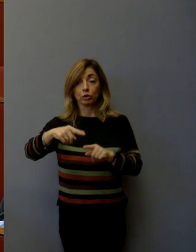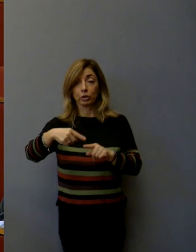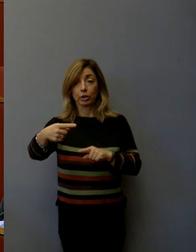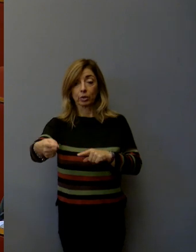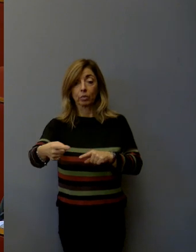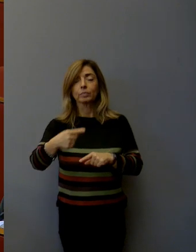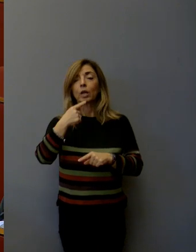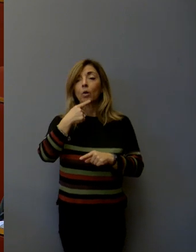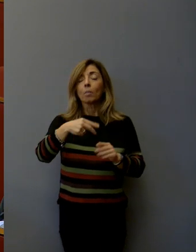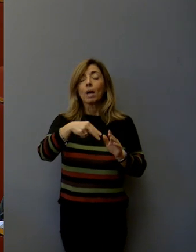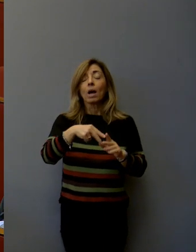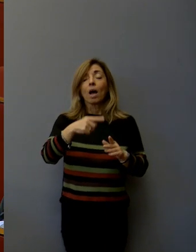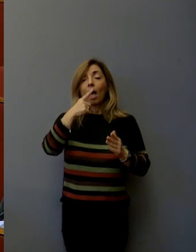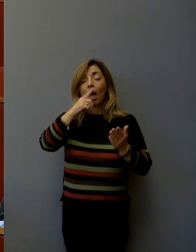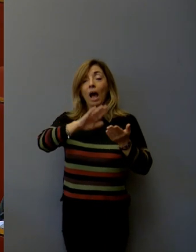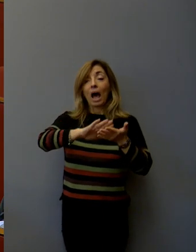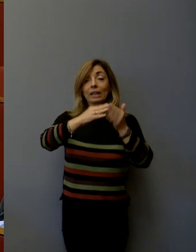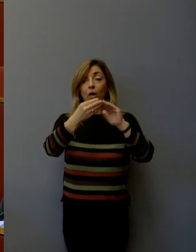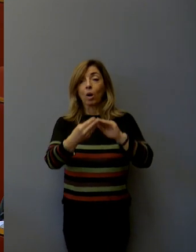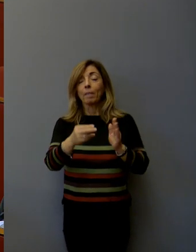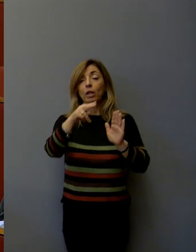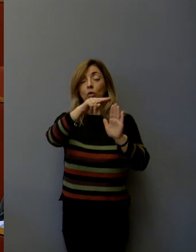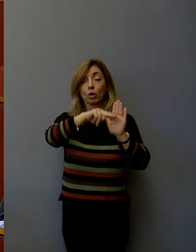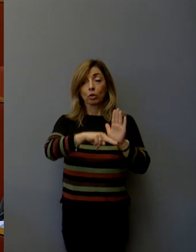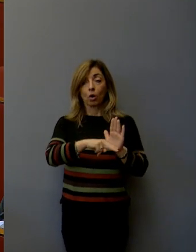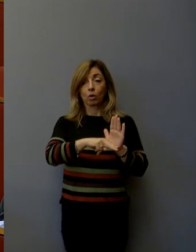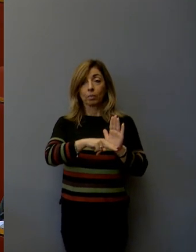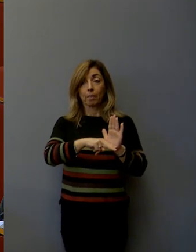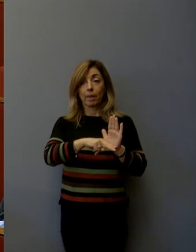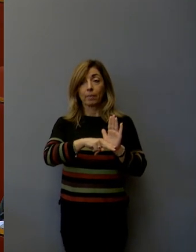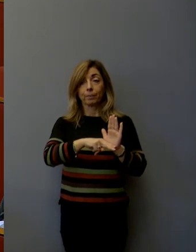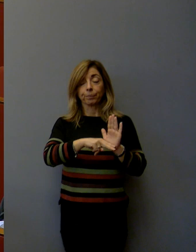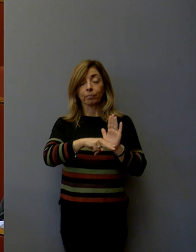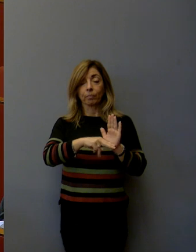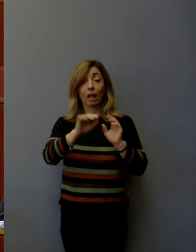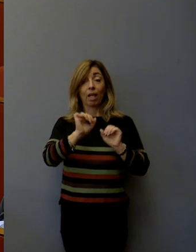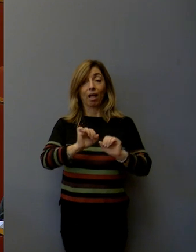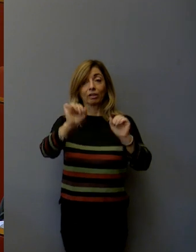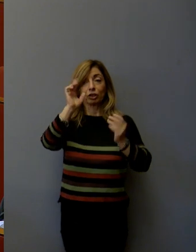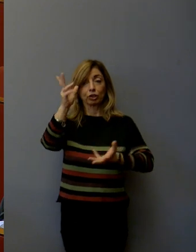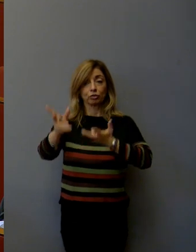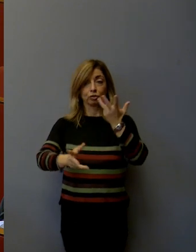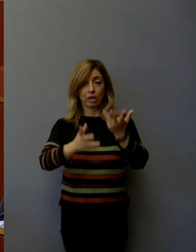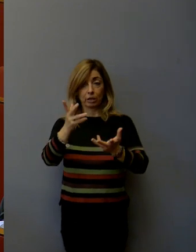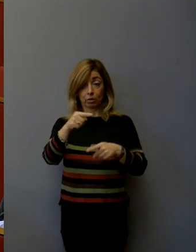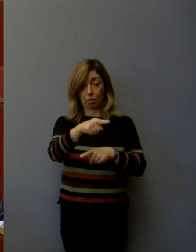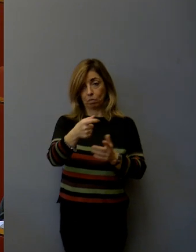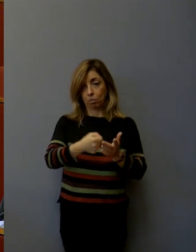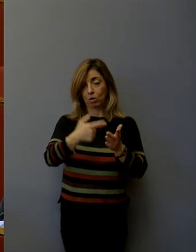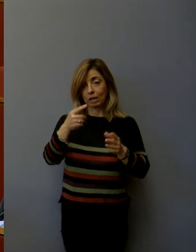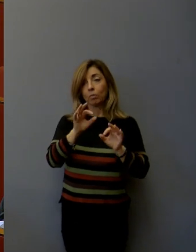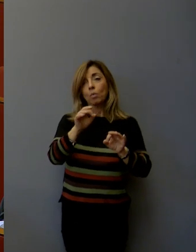antincendio stiamo parlando di interventi antincendio non proprio di rifiniture o di bellezza